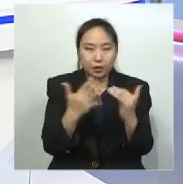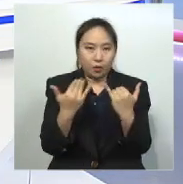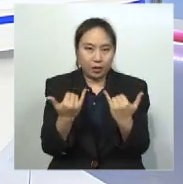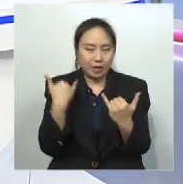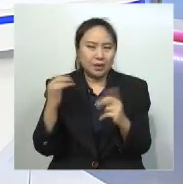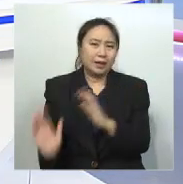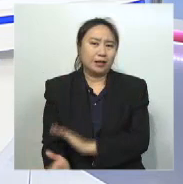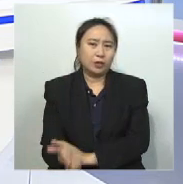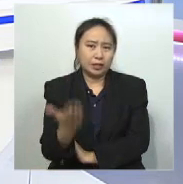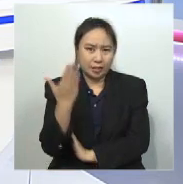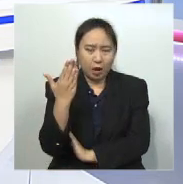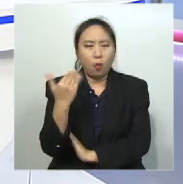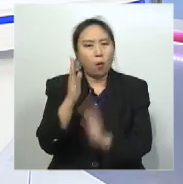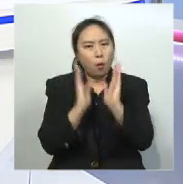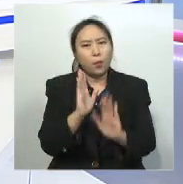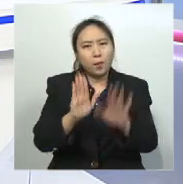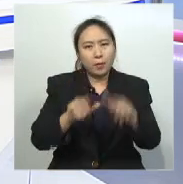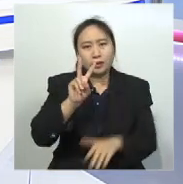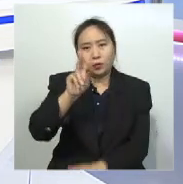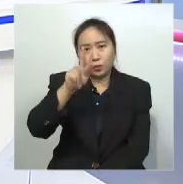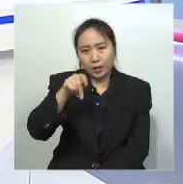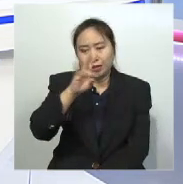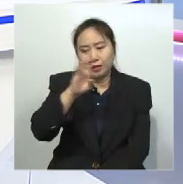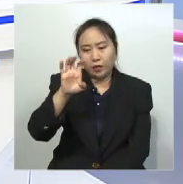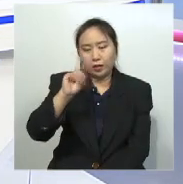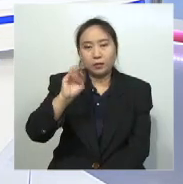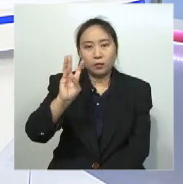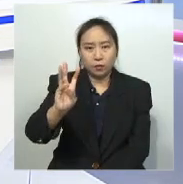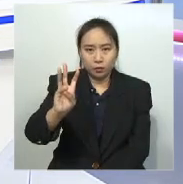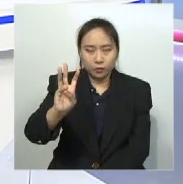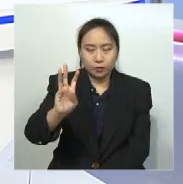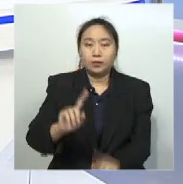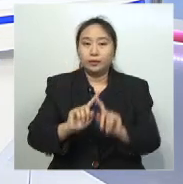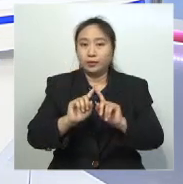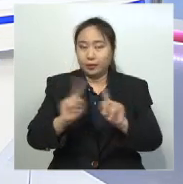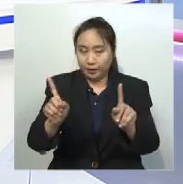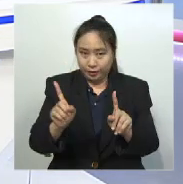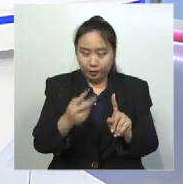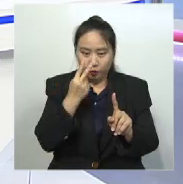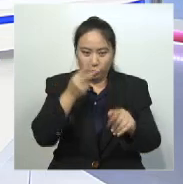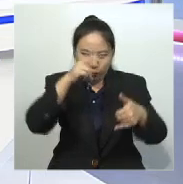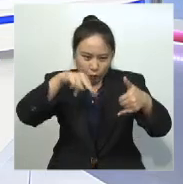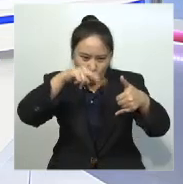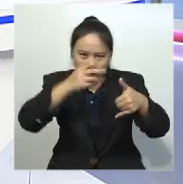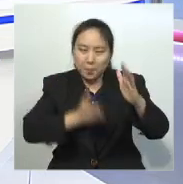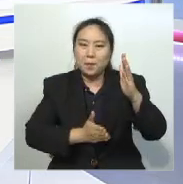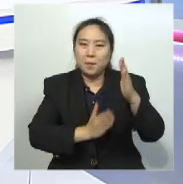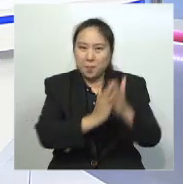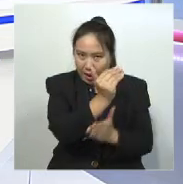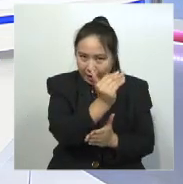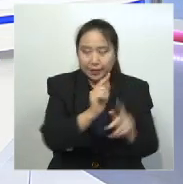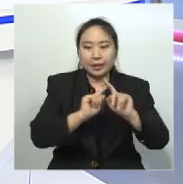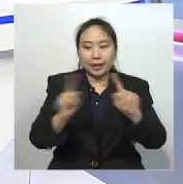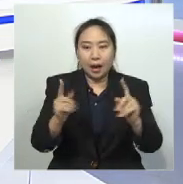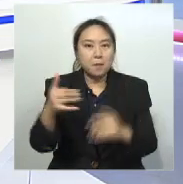ามาตั้งแต่ช่วงเช้าก็คือจำนวนอยู่ที่2,746คนแต่มีผู้ที่ผ่านการคัดเลือกแต่ปรากฏว่า